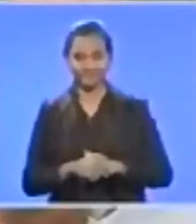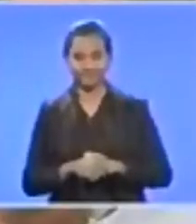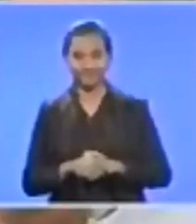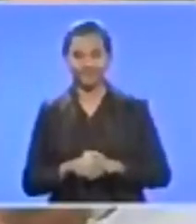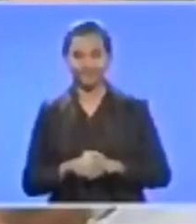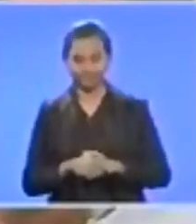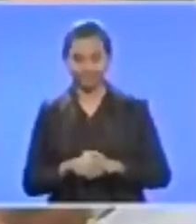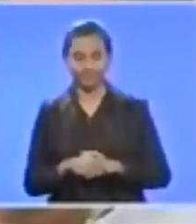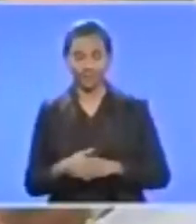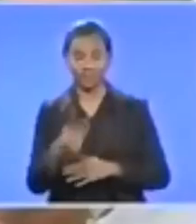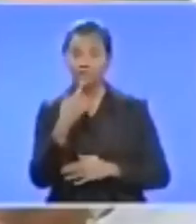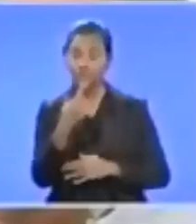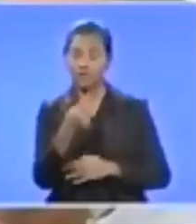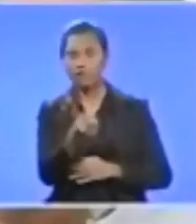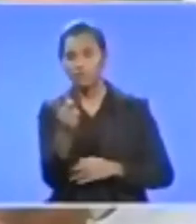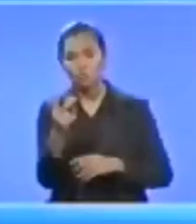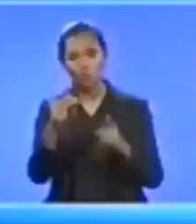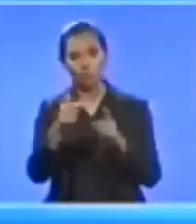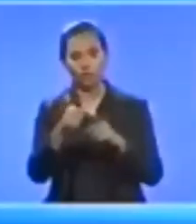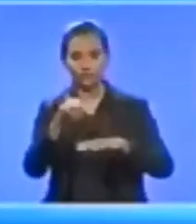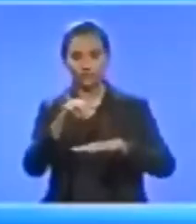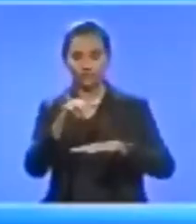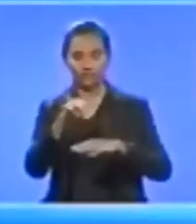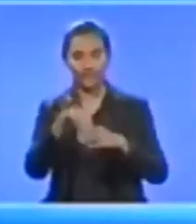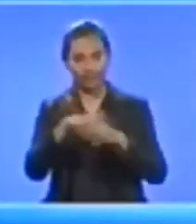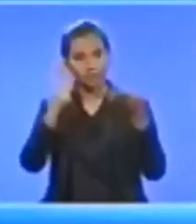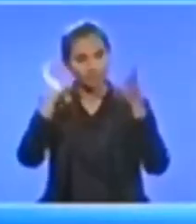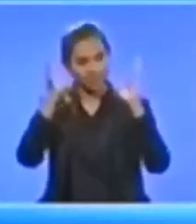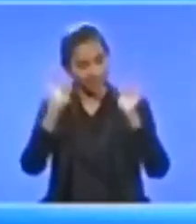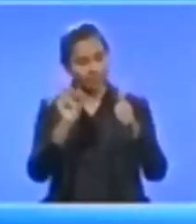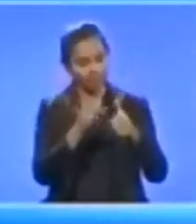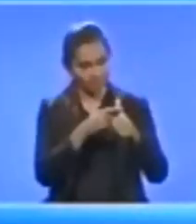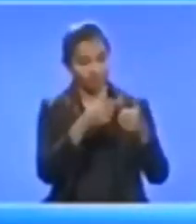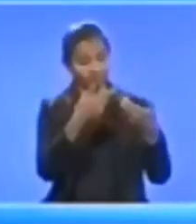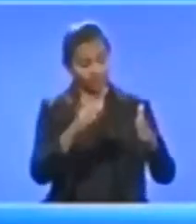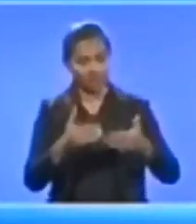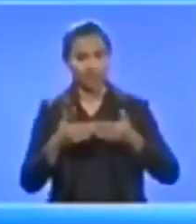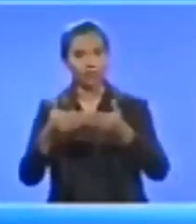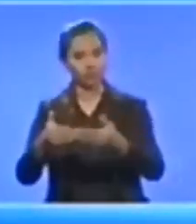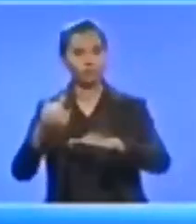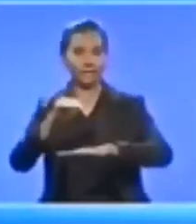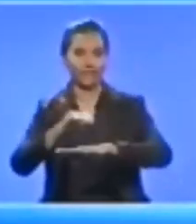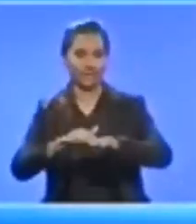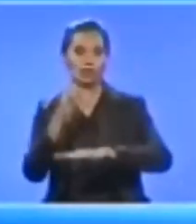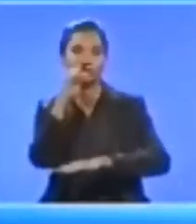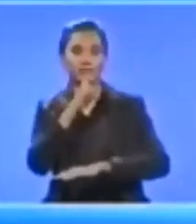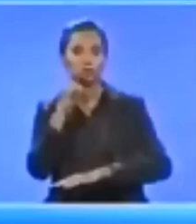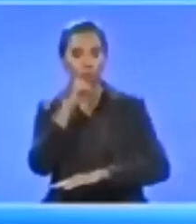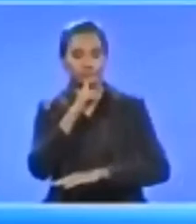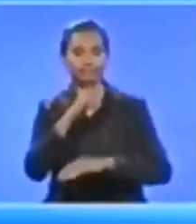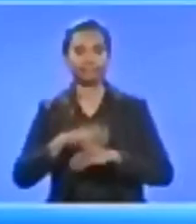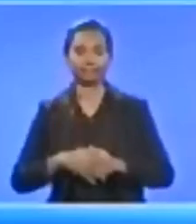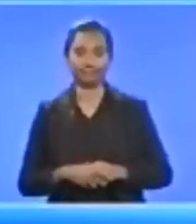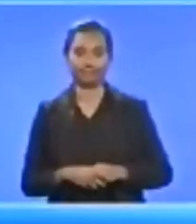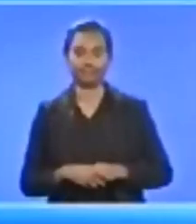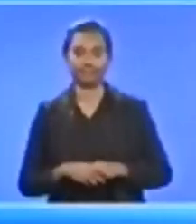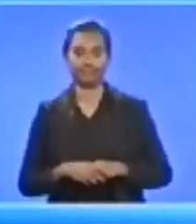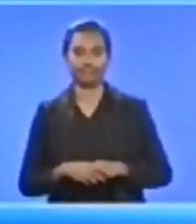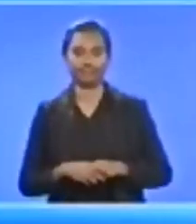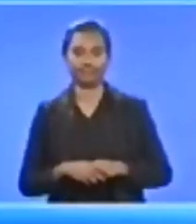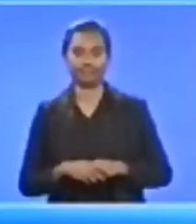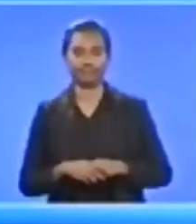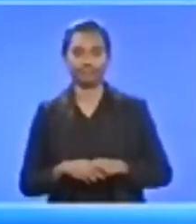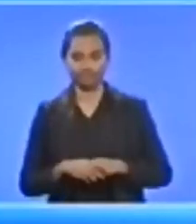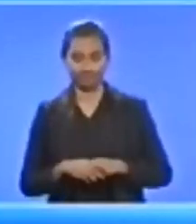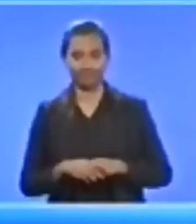Let me say a few words in Malay first before I proceed with my English speech. Tuan-tuan dan puan-puan,